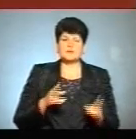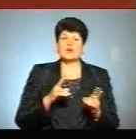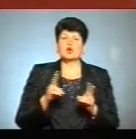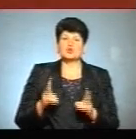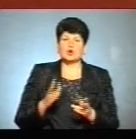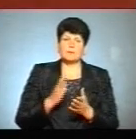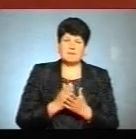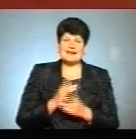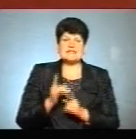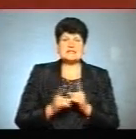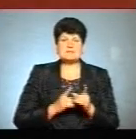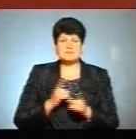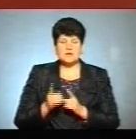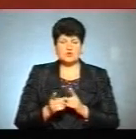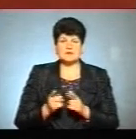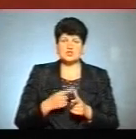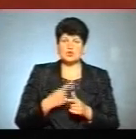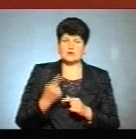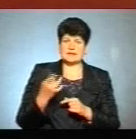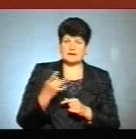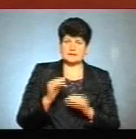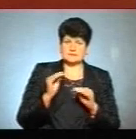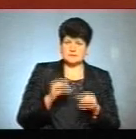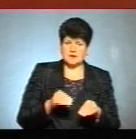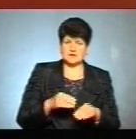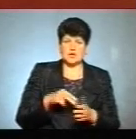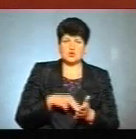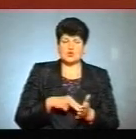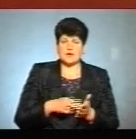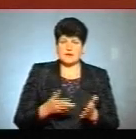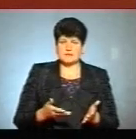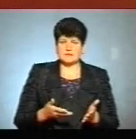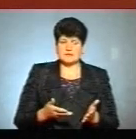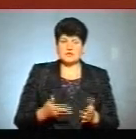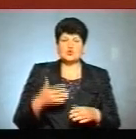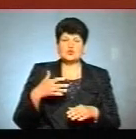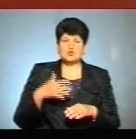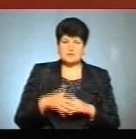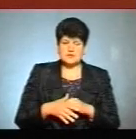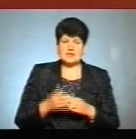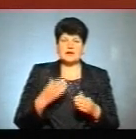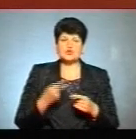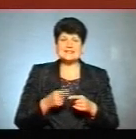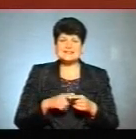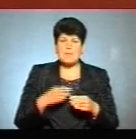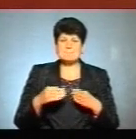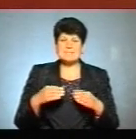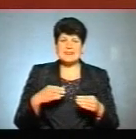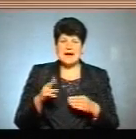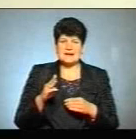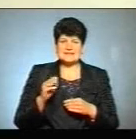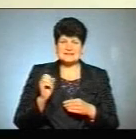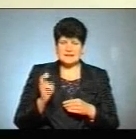їх має змінювати? Тобто, чи їх раз встановлюють і вони стоять там? Зрозумієте, якщо це пластик, якщо люди